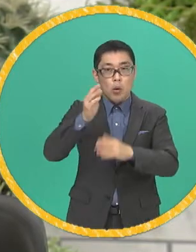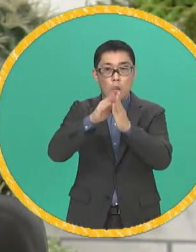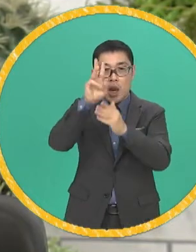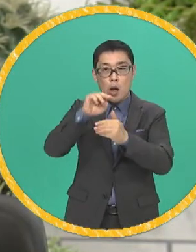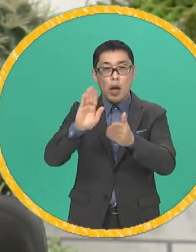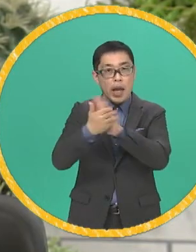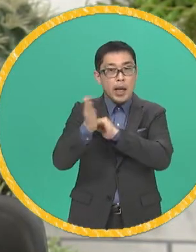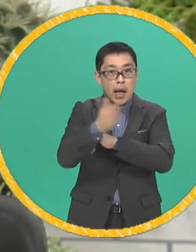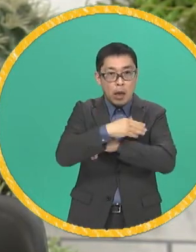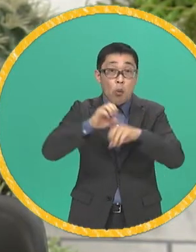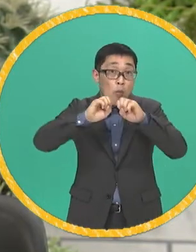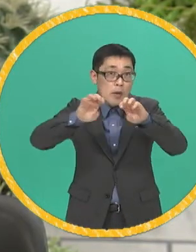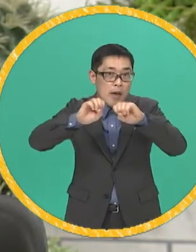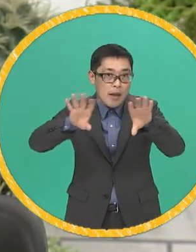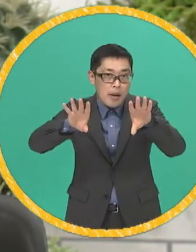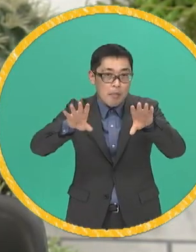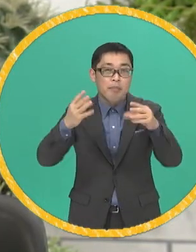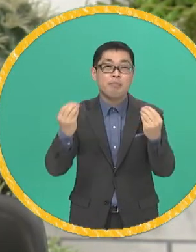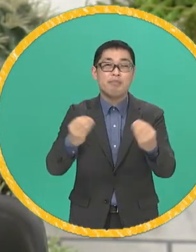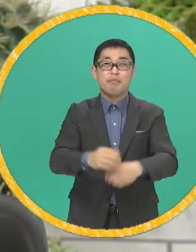以上県からのお知らせでした